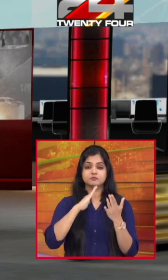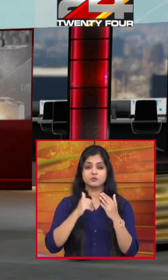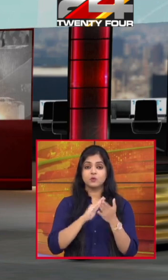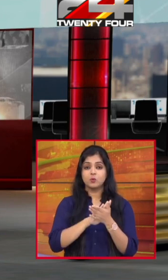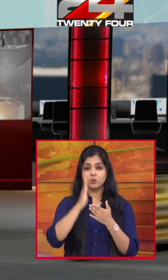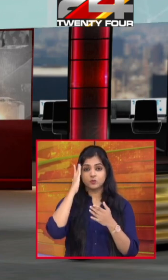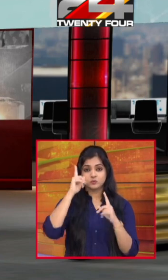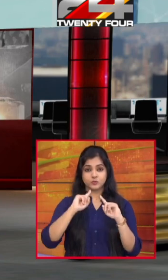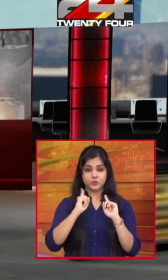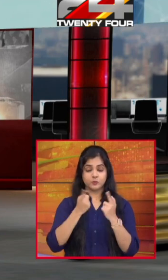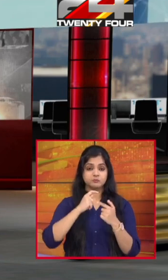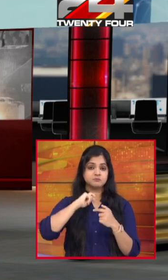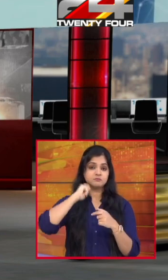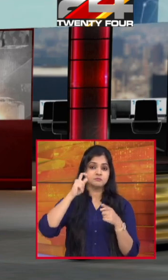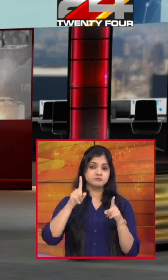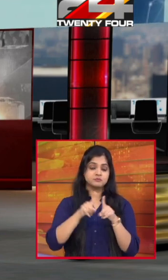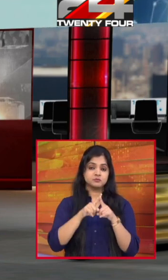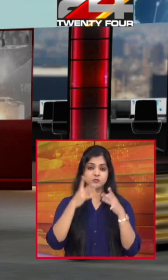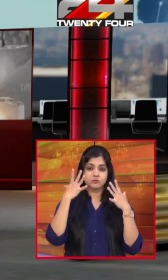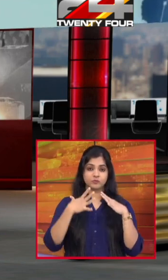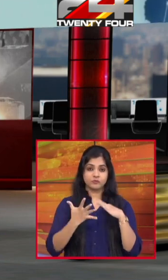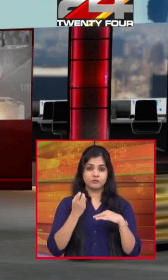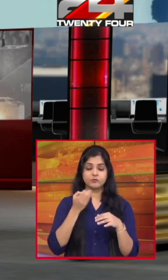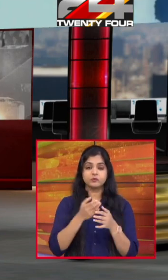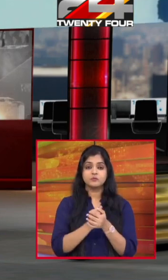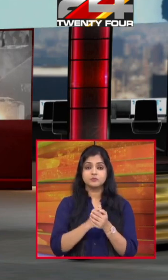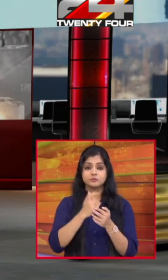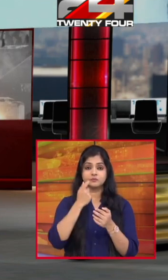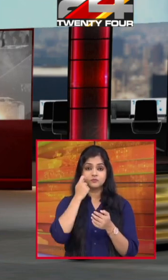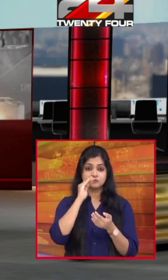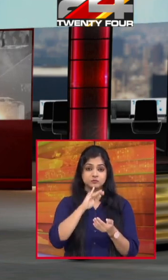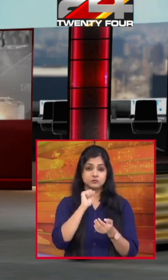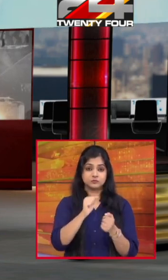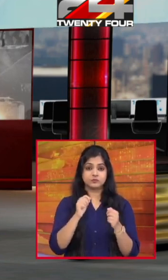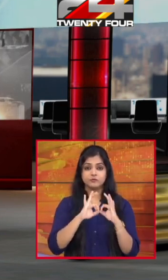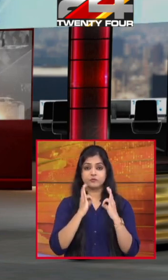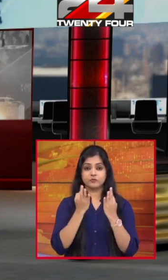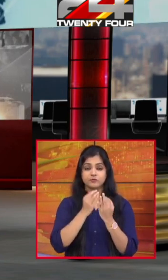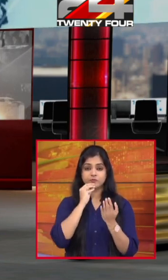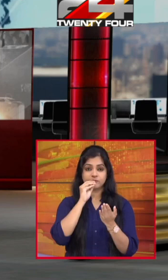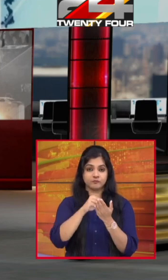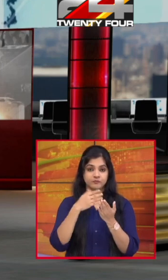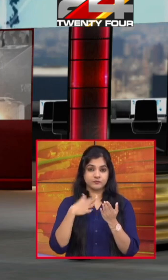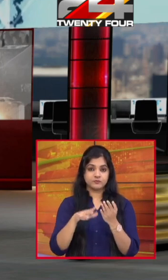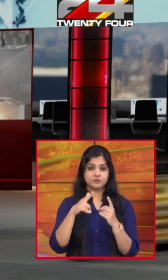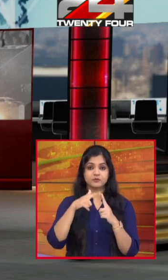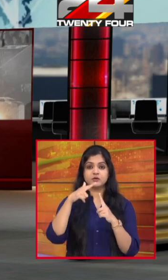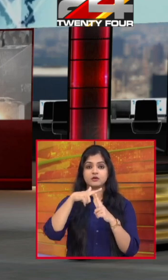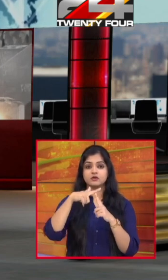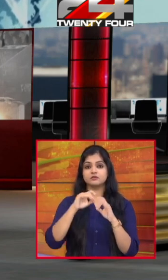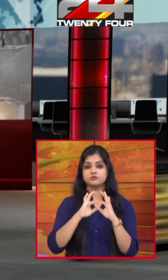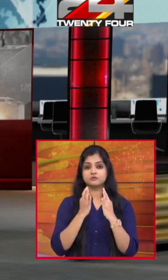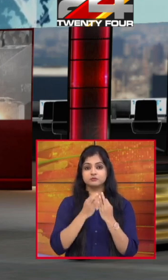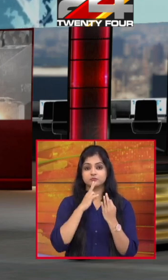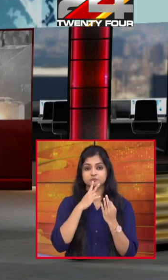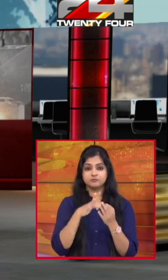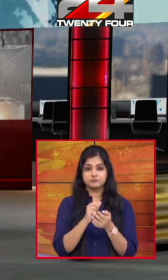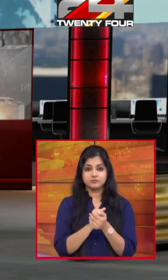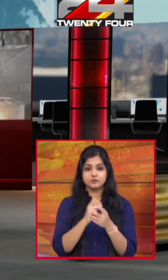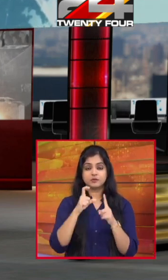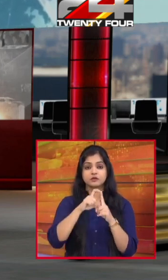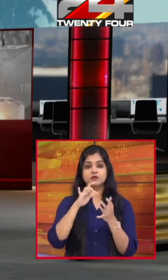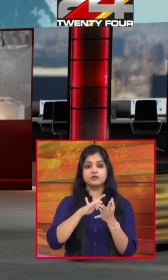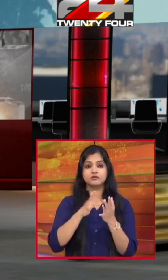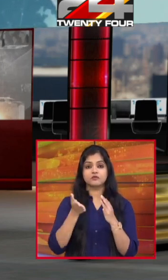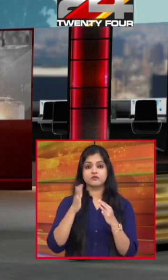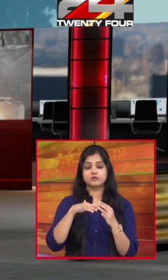മുറിയിൽ തൂങ്ങിയ നിലയിലാണ് മൃതദേഹം കണ്ടെത്തിയത്. വിദ്യാർത്ഥിയുടെ കുടുംബത്തെ വിവരമറിയിച്ചതായി ഗുവാഹത്തി IIT അധികൃതർ വ്യക്തമാക്കി. ഡൽഹിയിൽ നിന്ന്